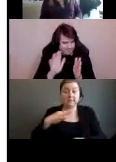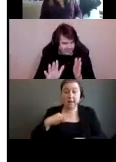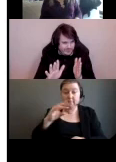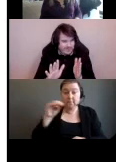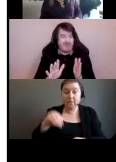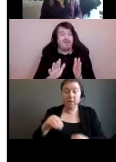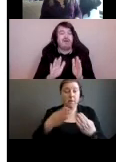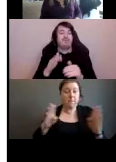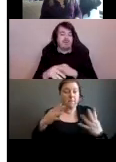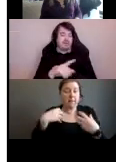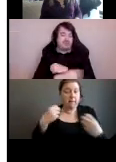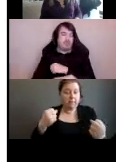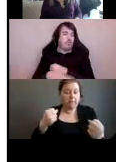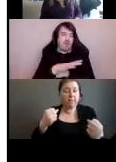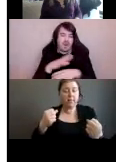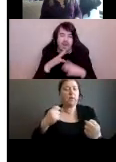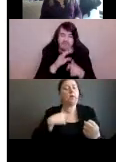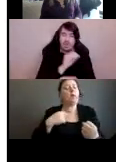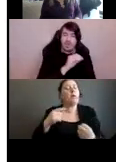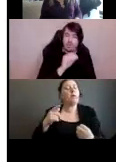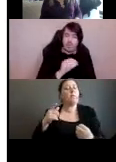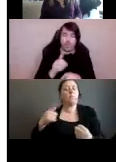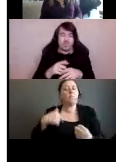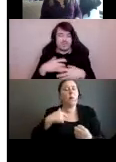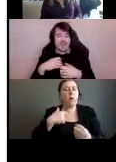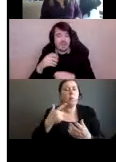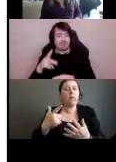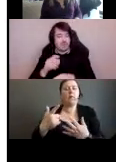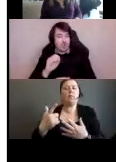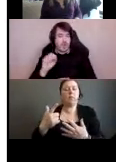Le personnel de la Ville d'Ottawa ainsi que de Santé publique Ottawa